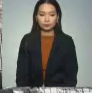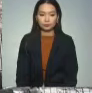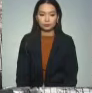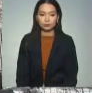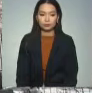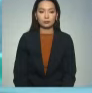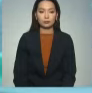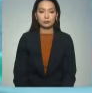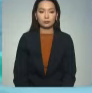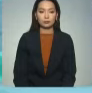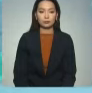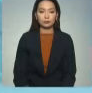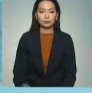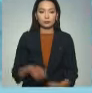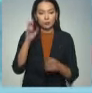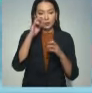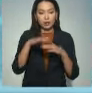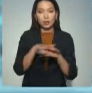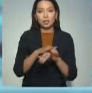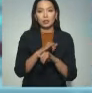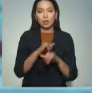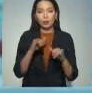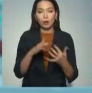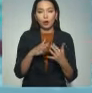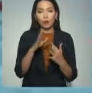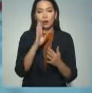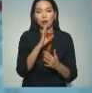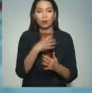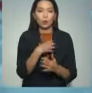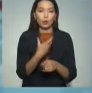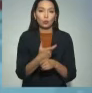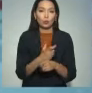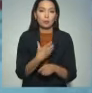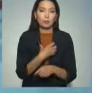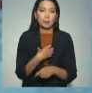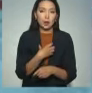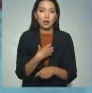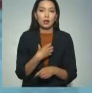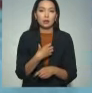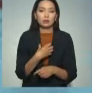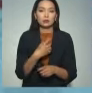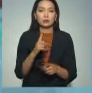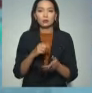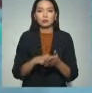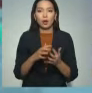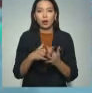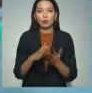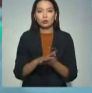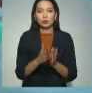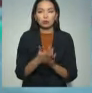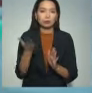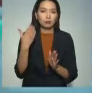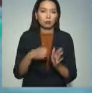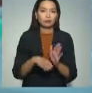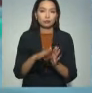Таймс. Ел дамуында ауыл әйелінің рөлі өте маңызды. Себебі ауылдағы шақтай бұрынғыдай жақсарған.